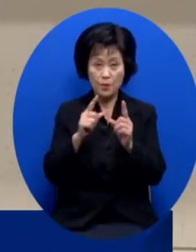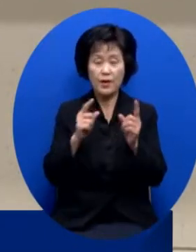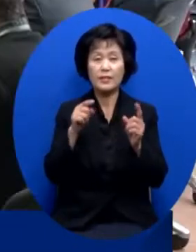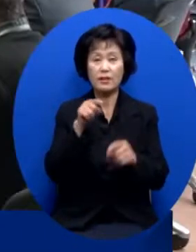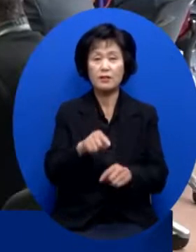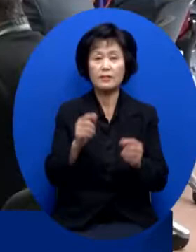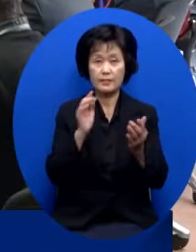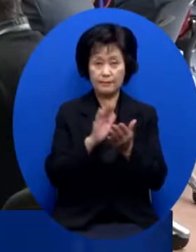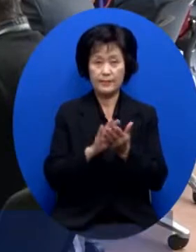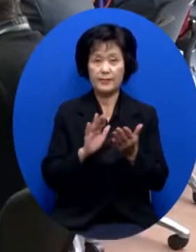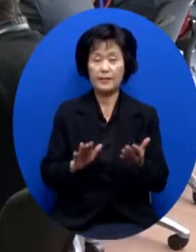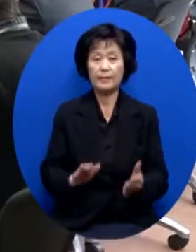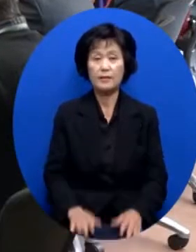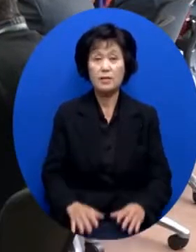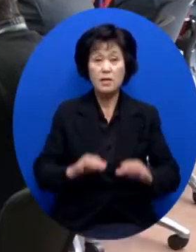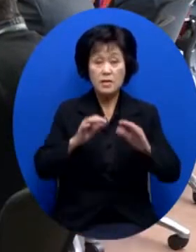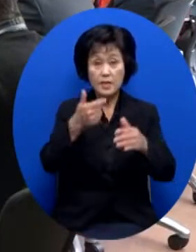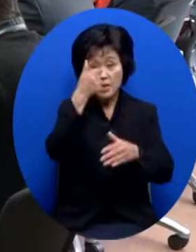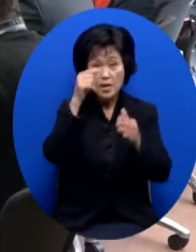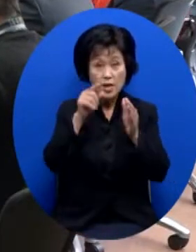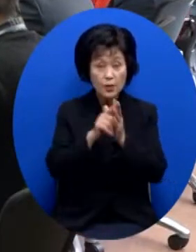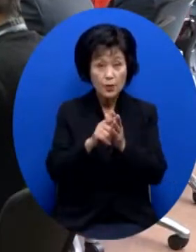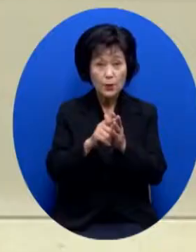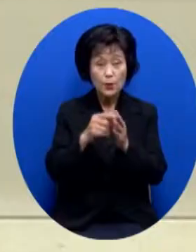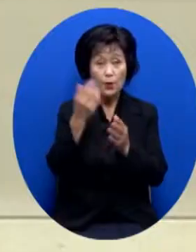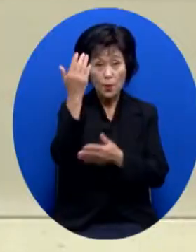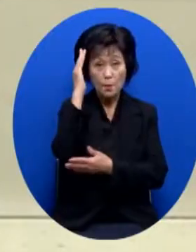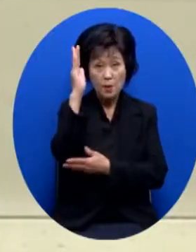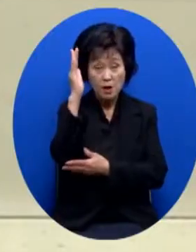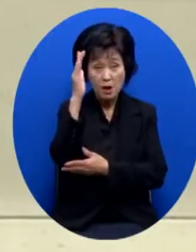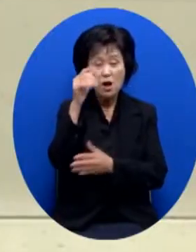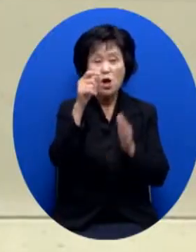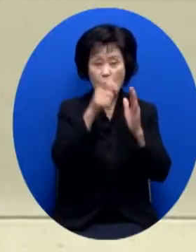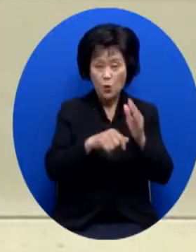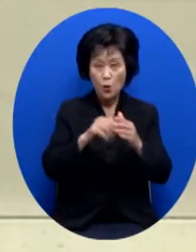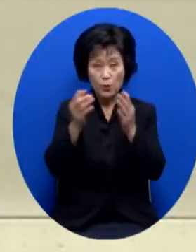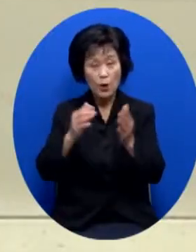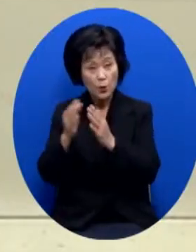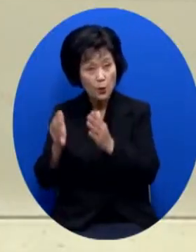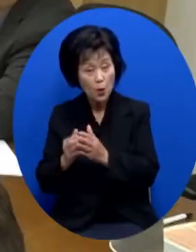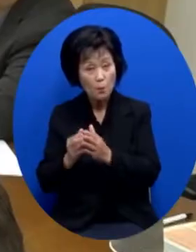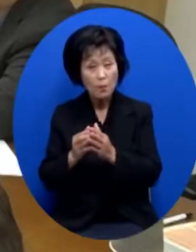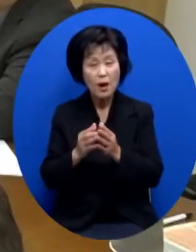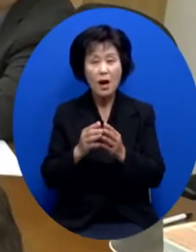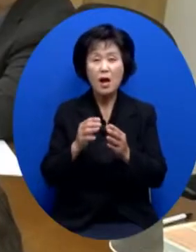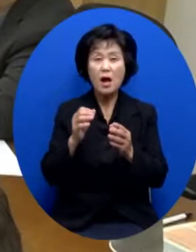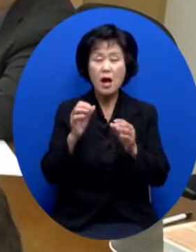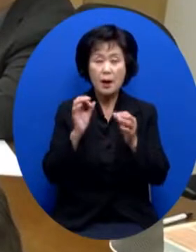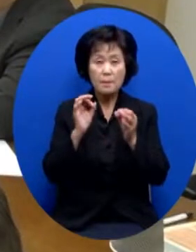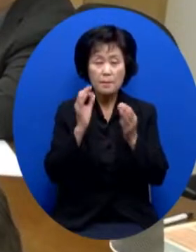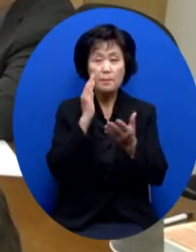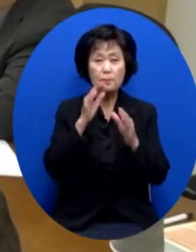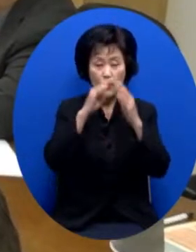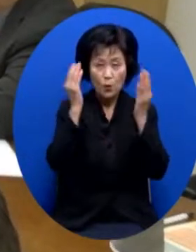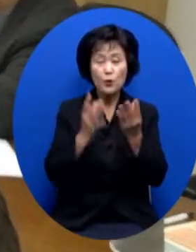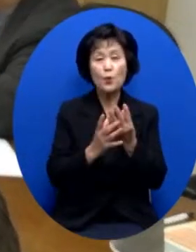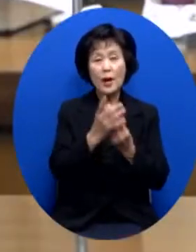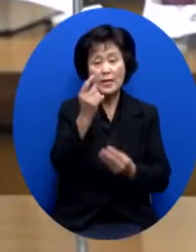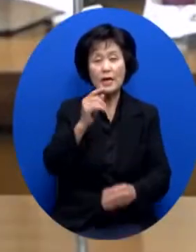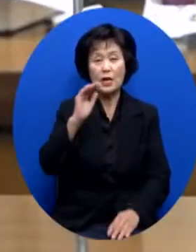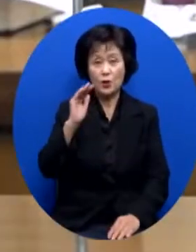identity. 세계 기독교 포럼은 교단 교파를 넘어 에큐메니컬과 복음주의 기독교